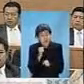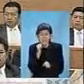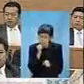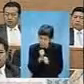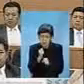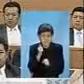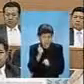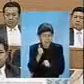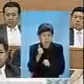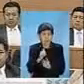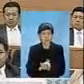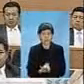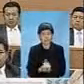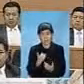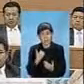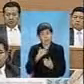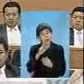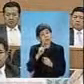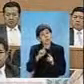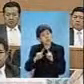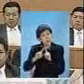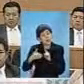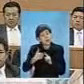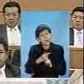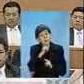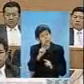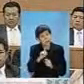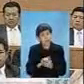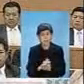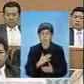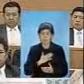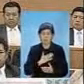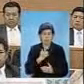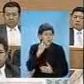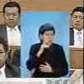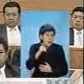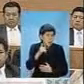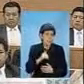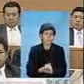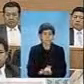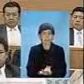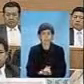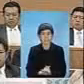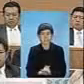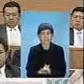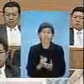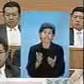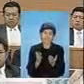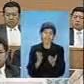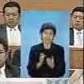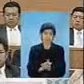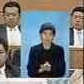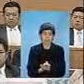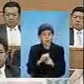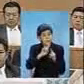งานบอกทำได้แต่จะมีรัฐมนตรีบางคนพูดขึ้นมาบอกว่าผมว่าไม่แน่แล้วสุดท้ายเนี่ย